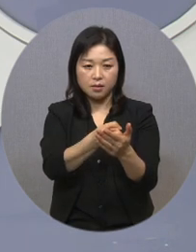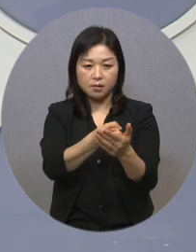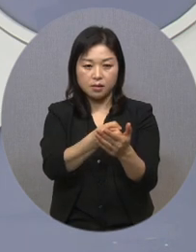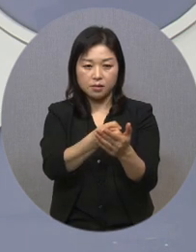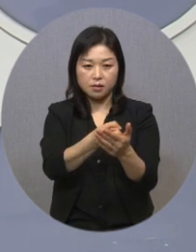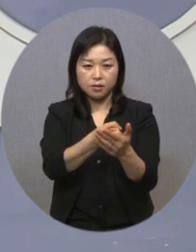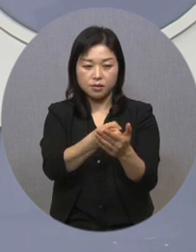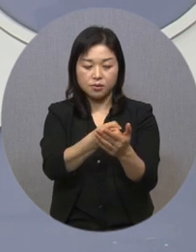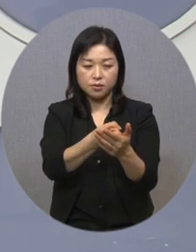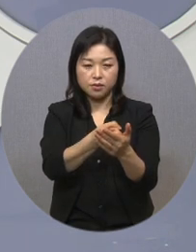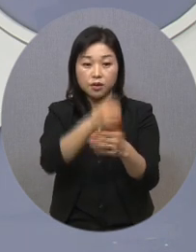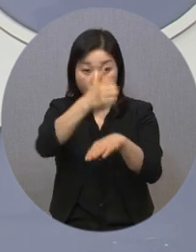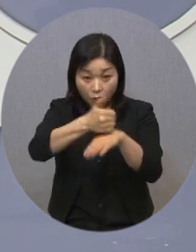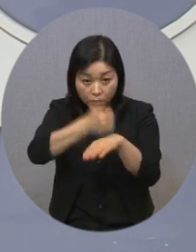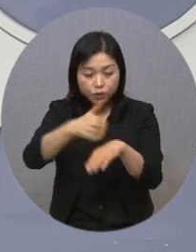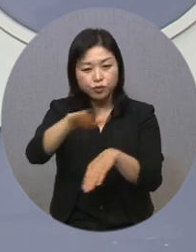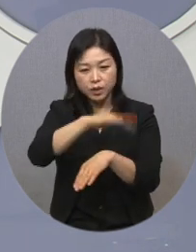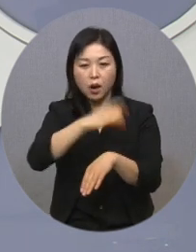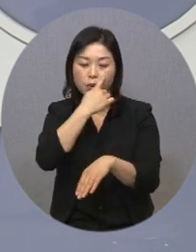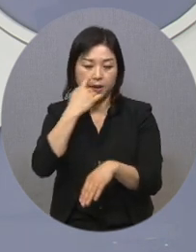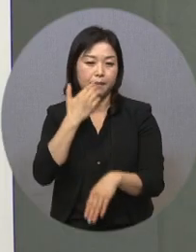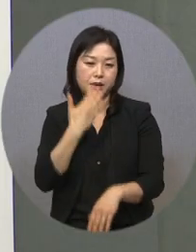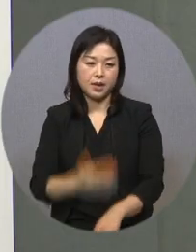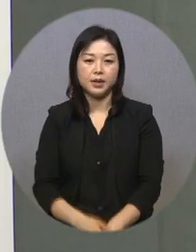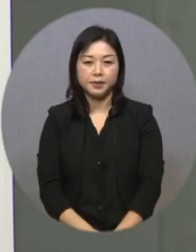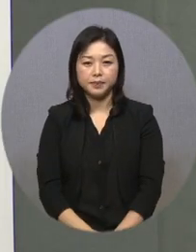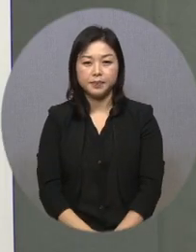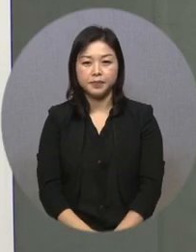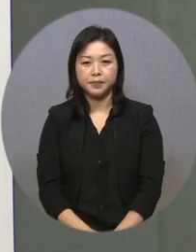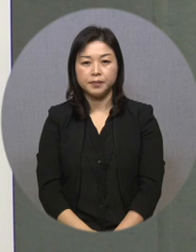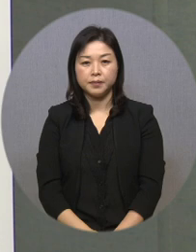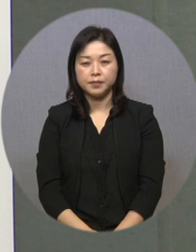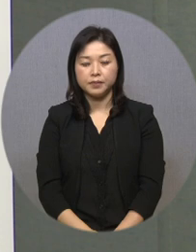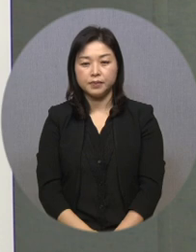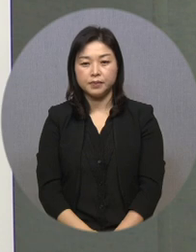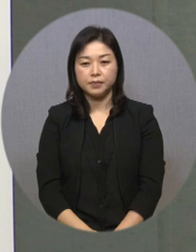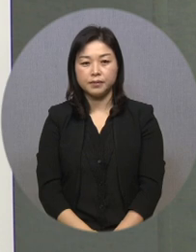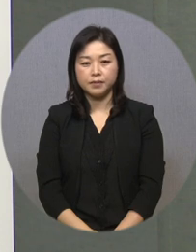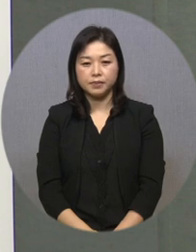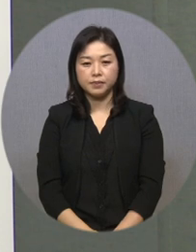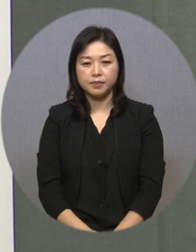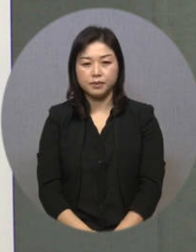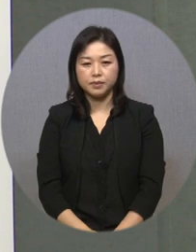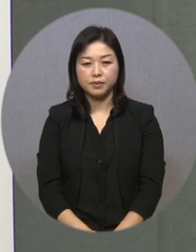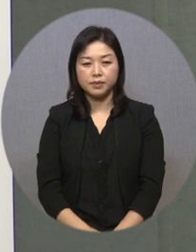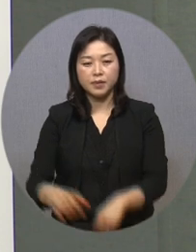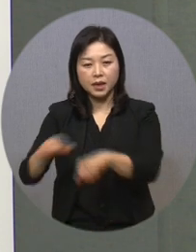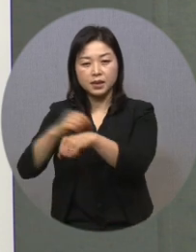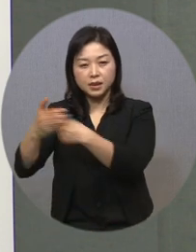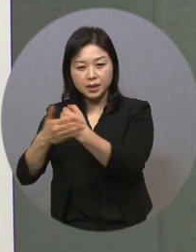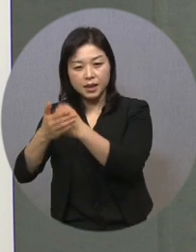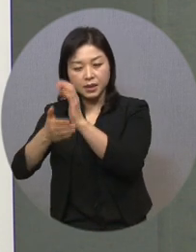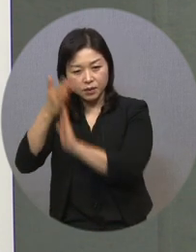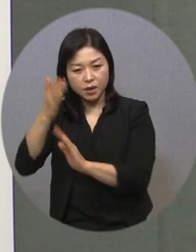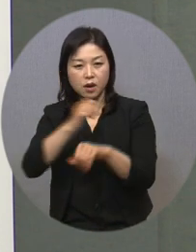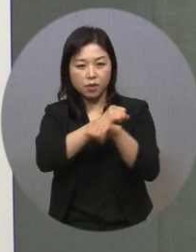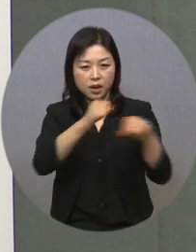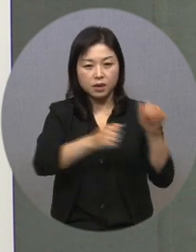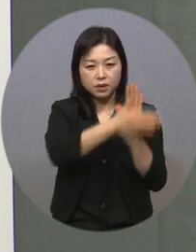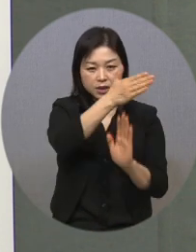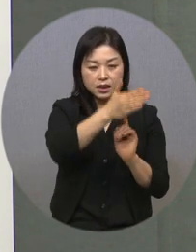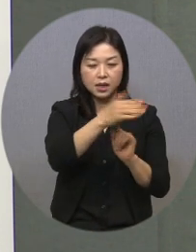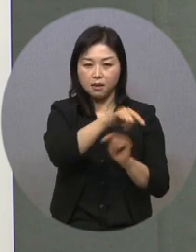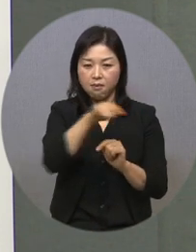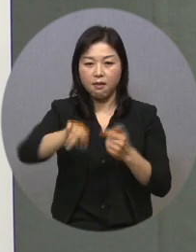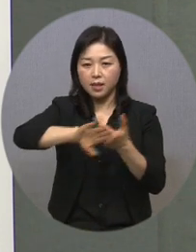제도화되어지는 과정을 우리가 볼 수 있는 것입니다. 네. 그러니까 이제 특례시와 광역시의